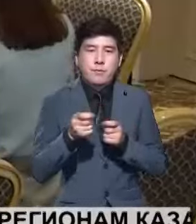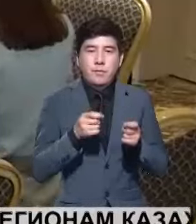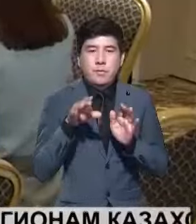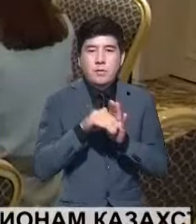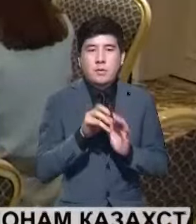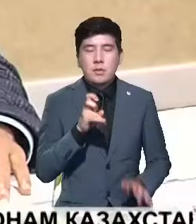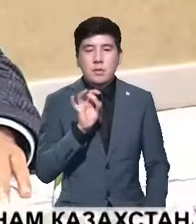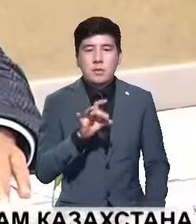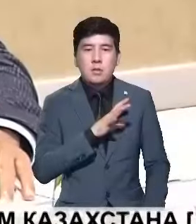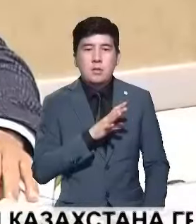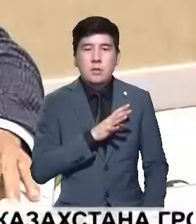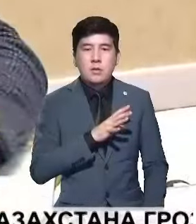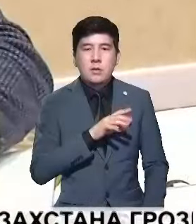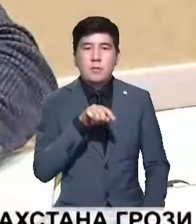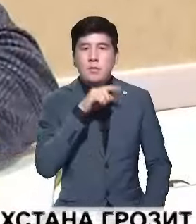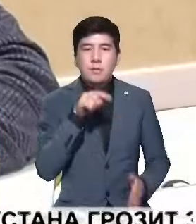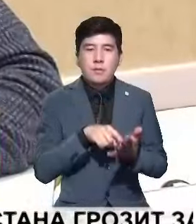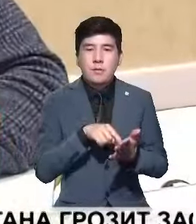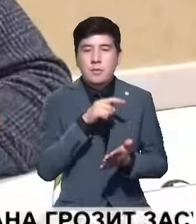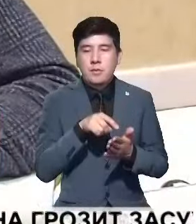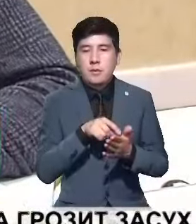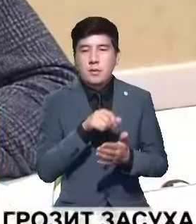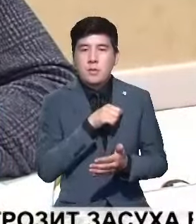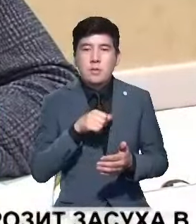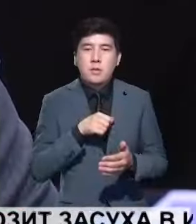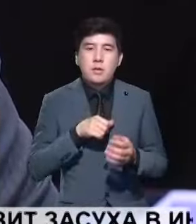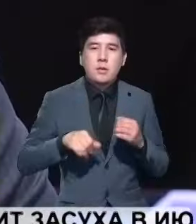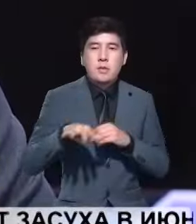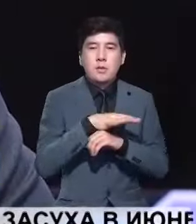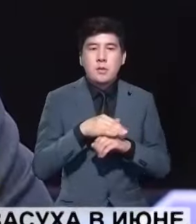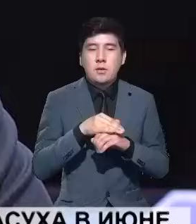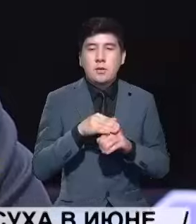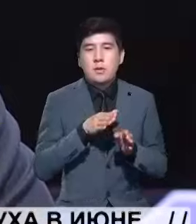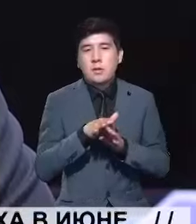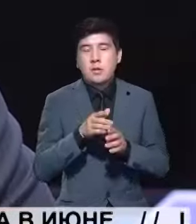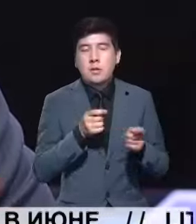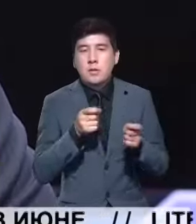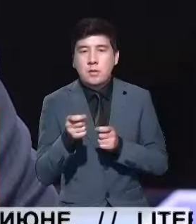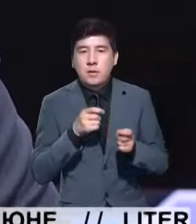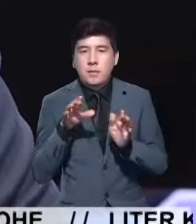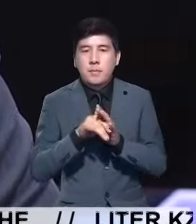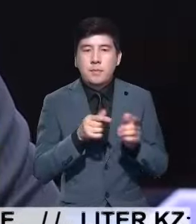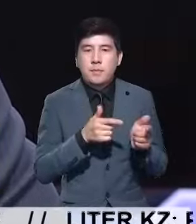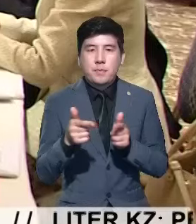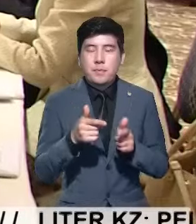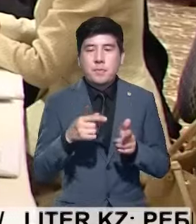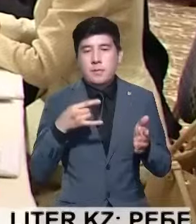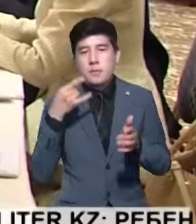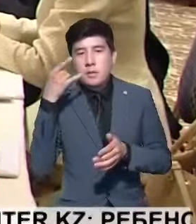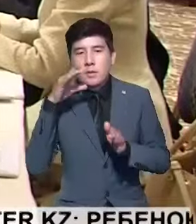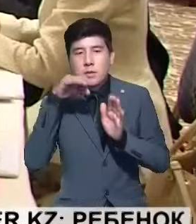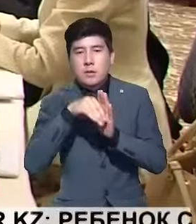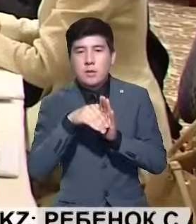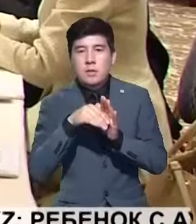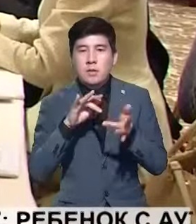сферы. Они рассмотрели вопросы саморегулирования отрасли в области соблюдения журналистской этики и подготовки материалов. Инициаторами круглого